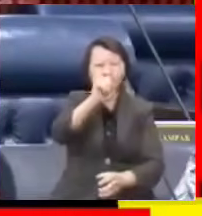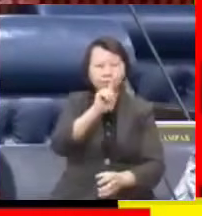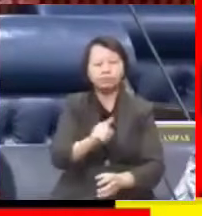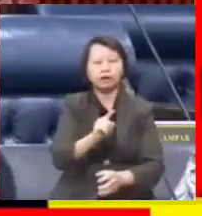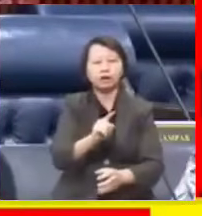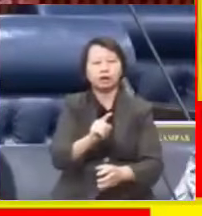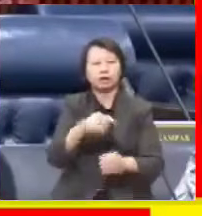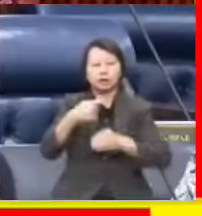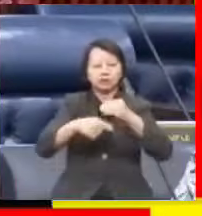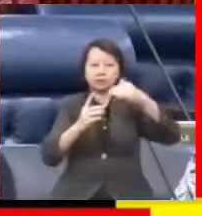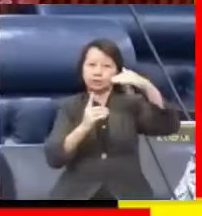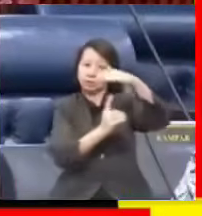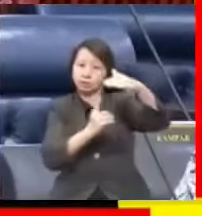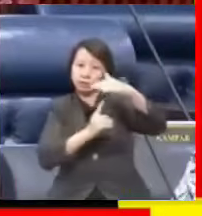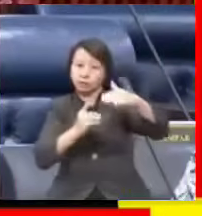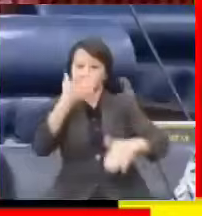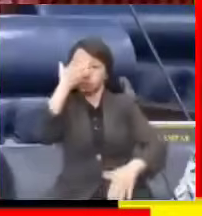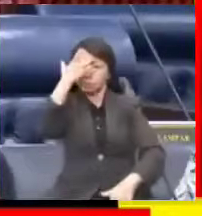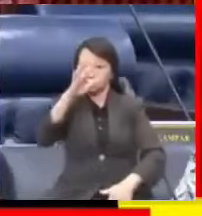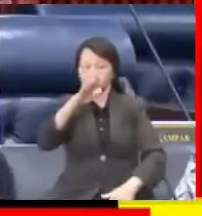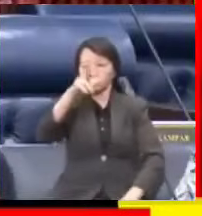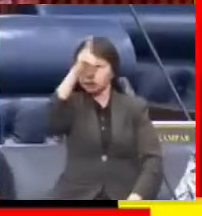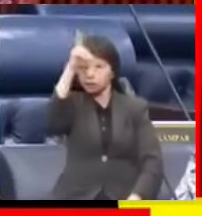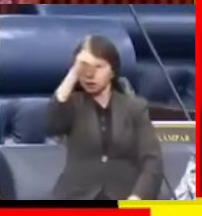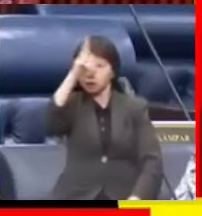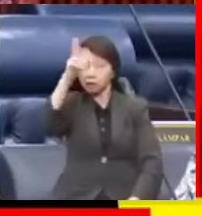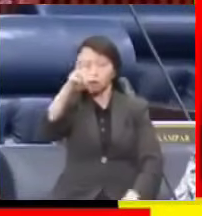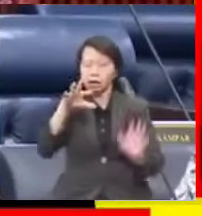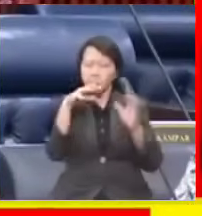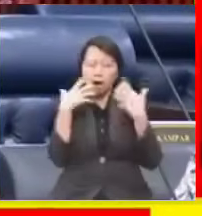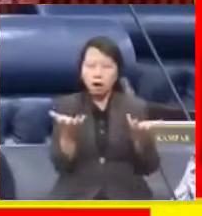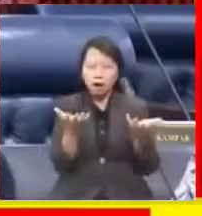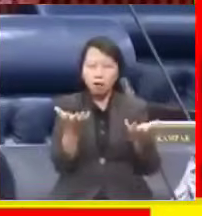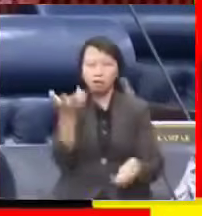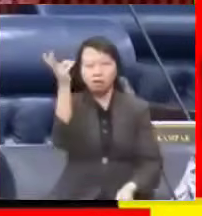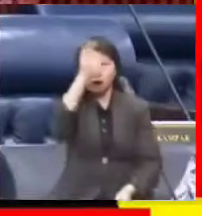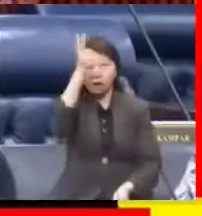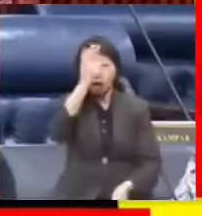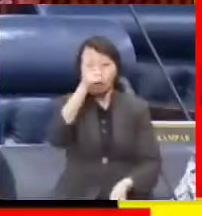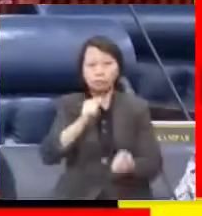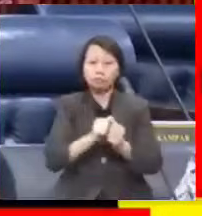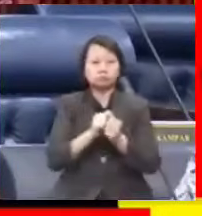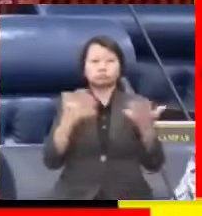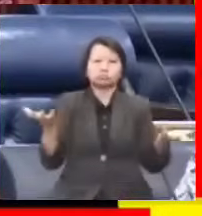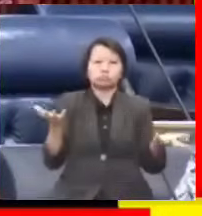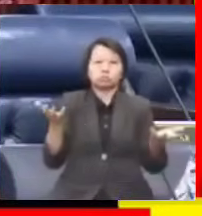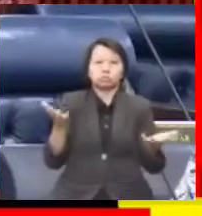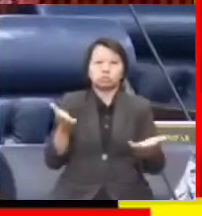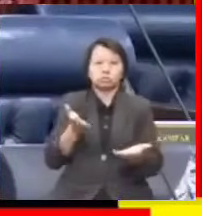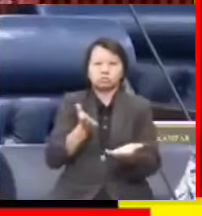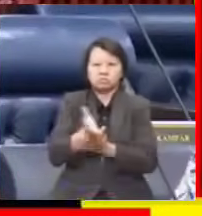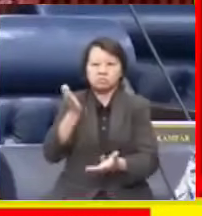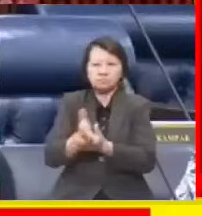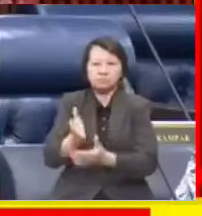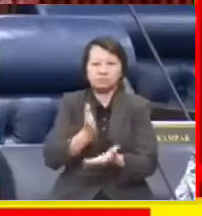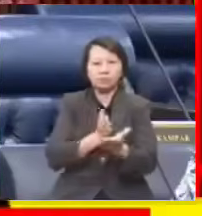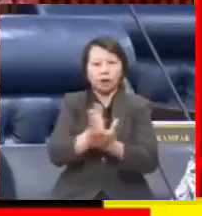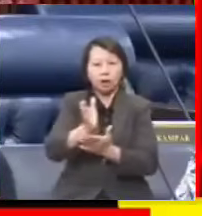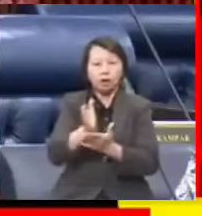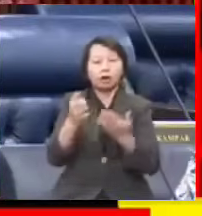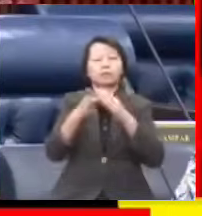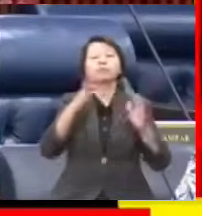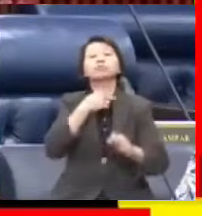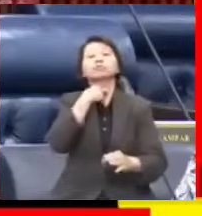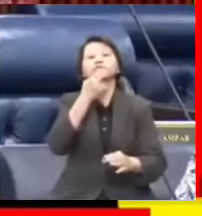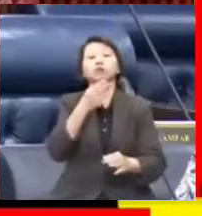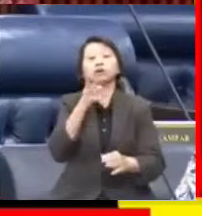berkenaan dengan dasar kebijakan kerajaan, bagaimana kerajaan tanpa nak mengancam hak kebebasan bersuara